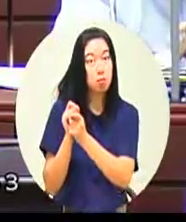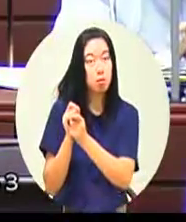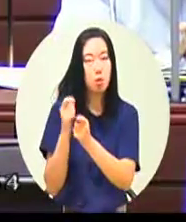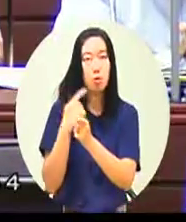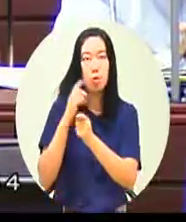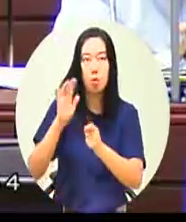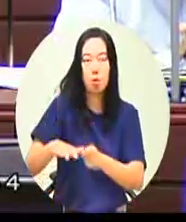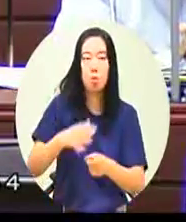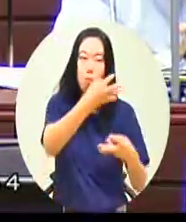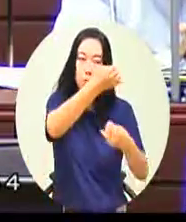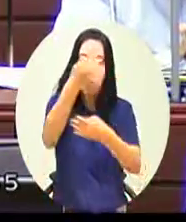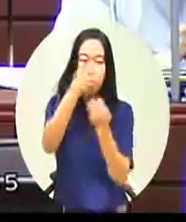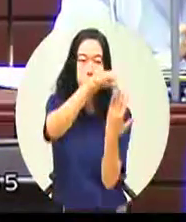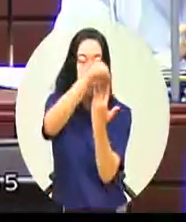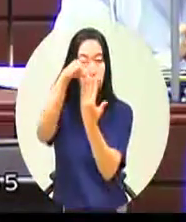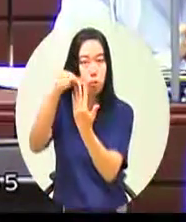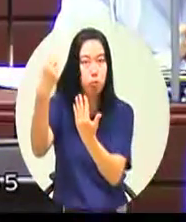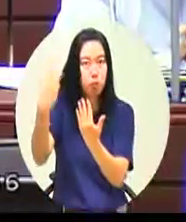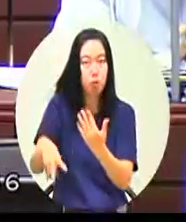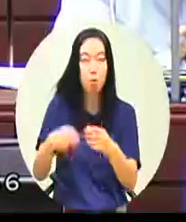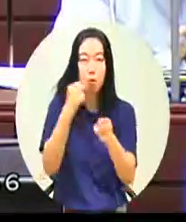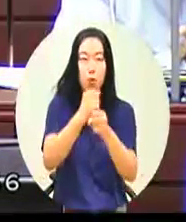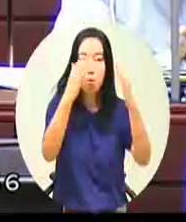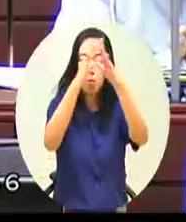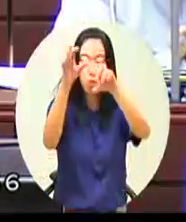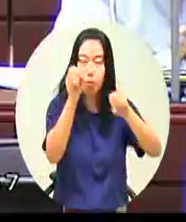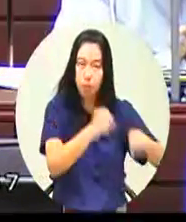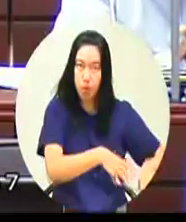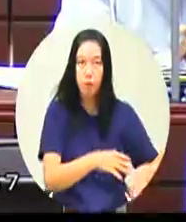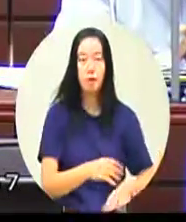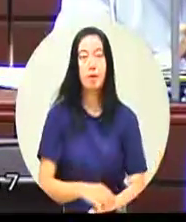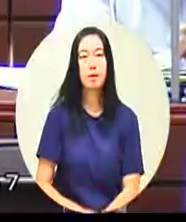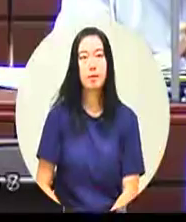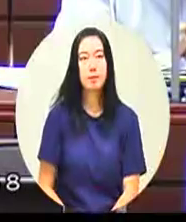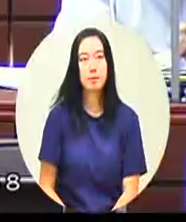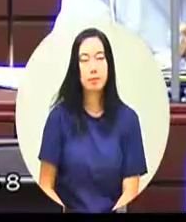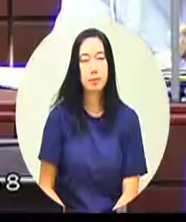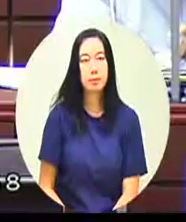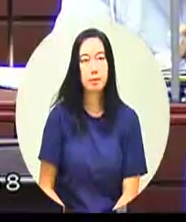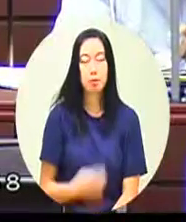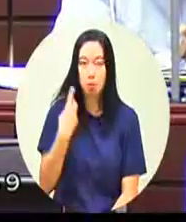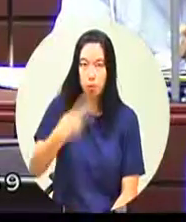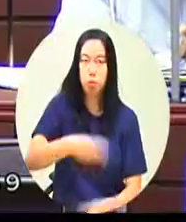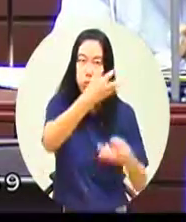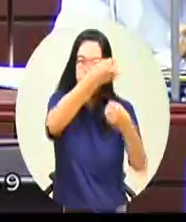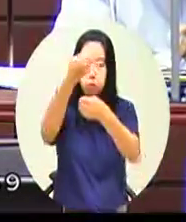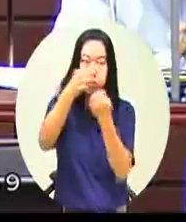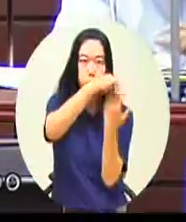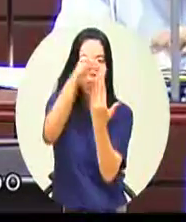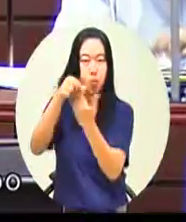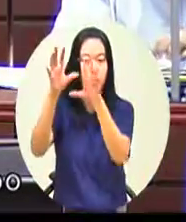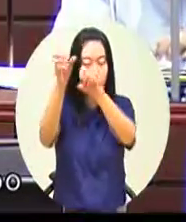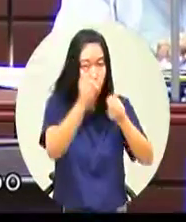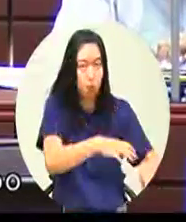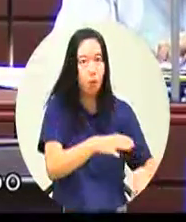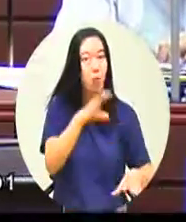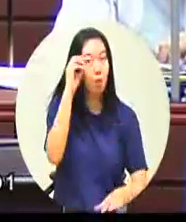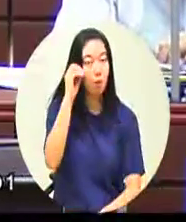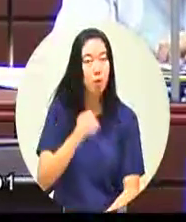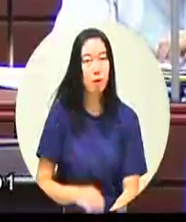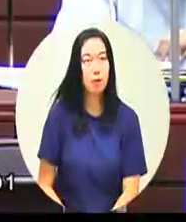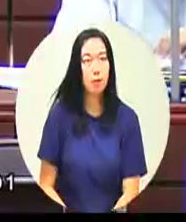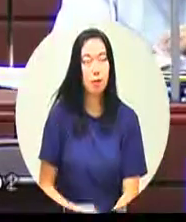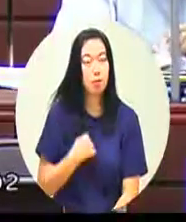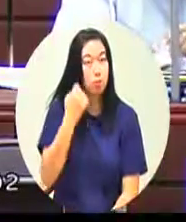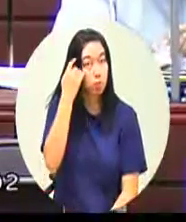择期进行一个拆除的动作。近期之内，我们再会择期进行一个拆除动作。而且，我